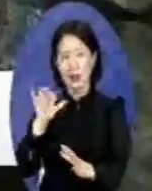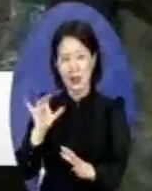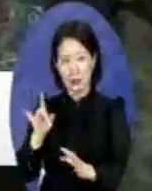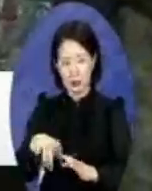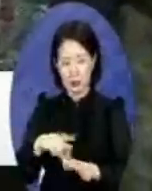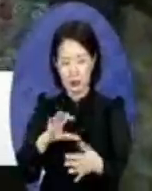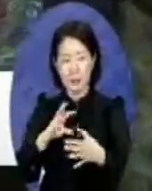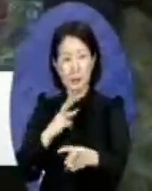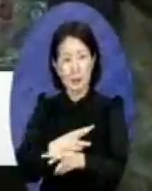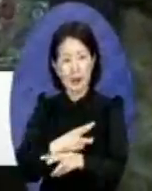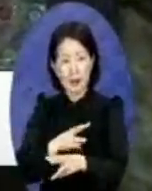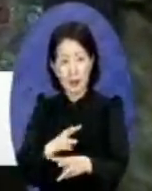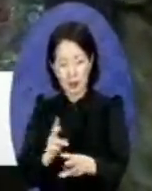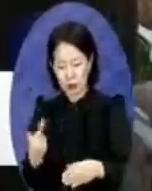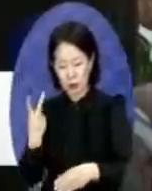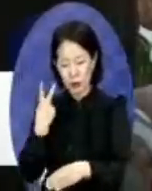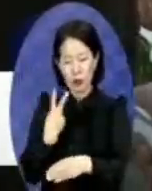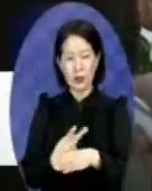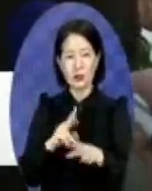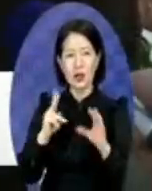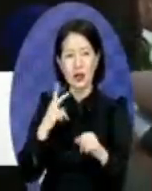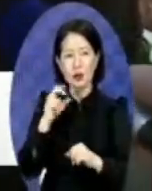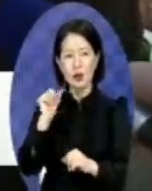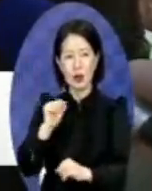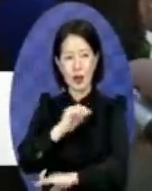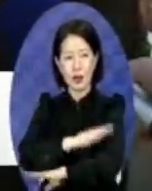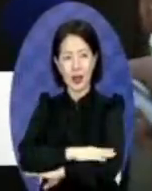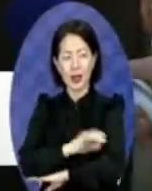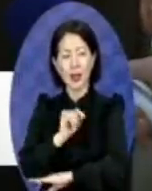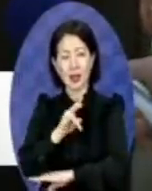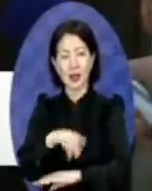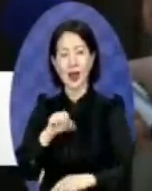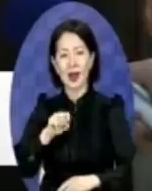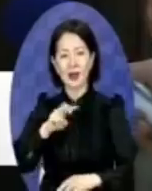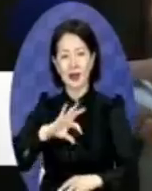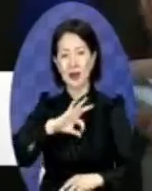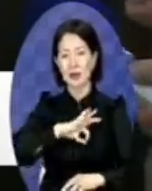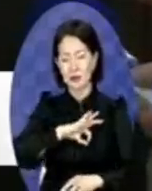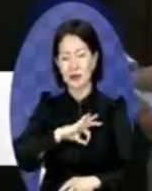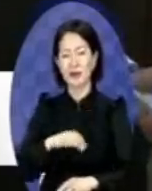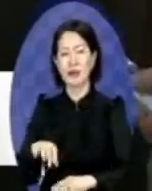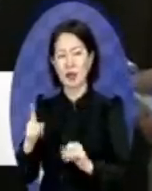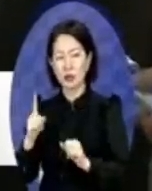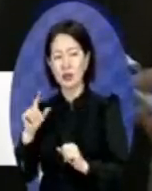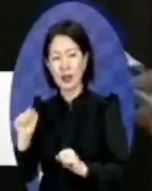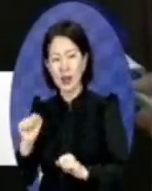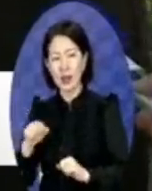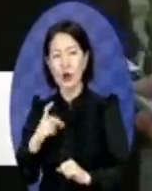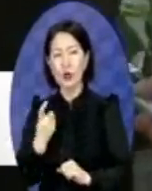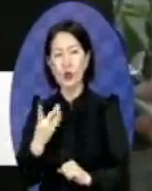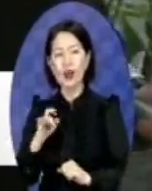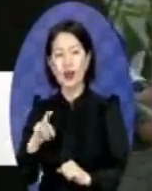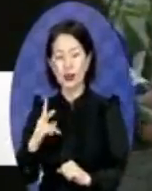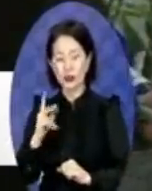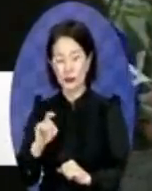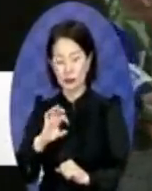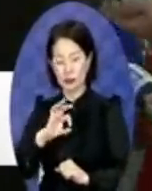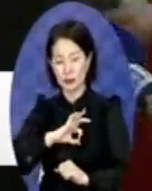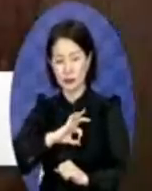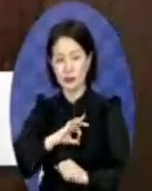төрөлд оролцсон 11-р сургуулийн 12-ын А ангийн сурагч Эрдэнэ Үлэг алтан медаль, 11-ын А ангийн сурагч алтан сүх хүрэл медаль хүртсэн